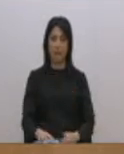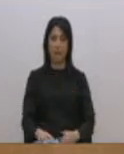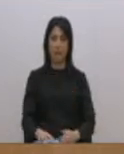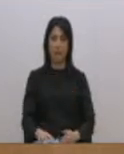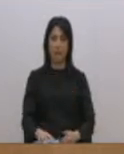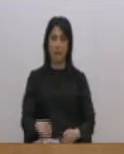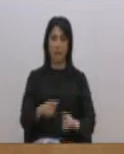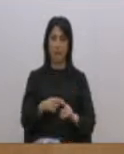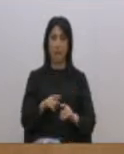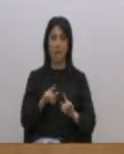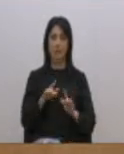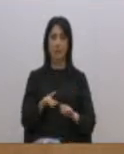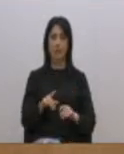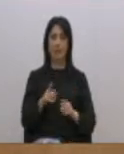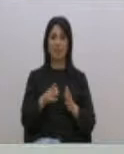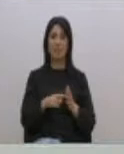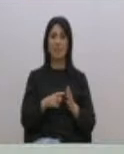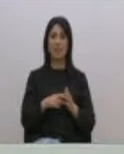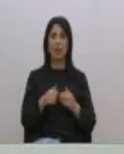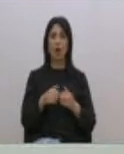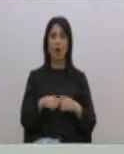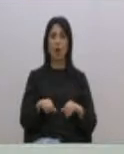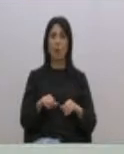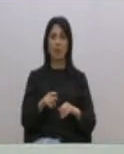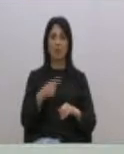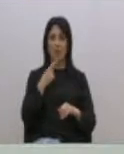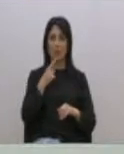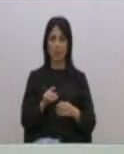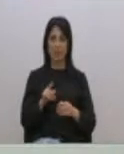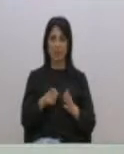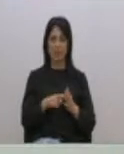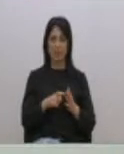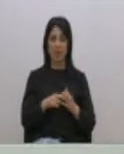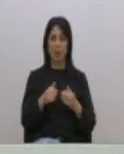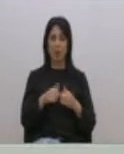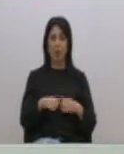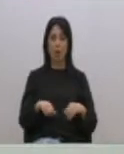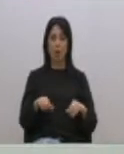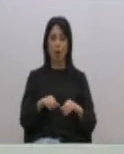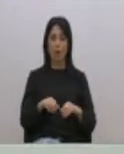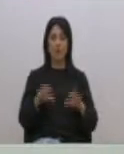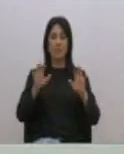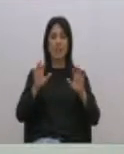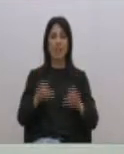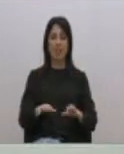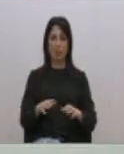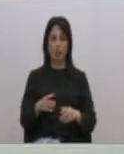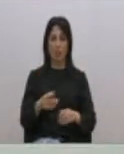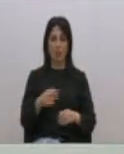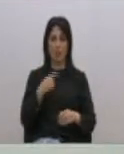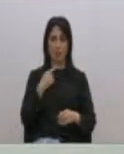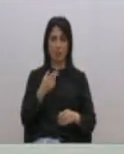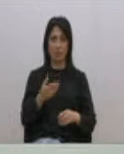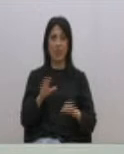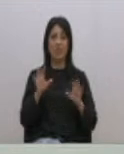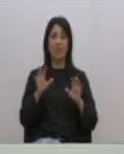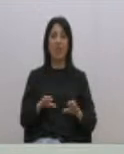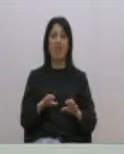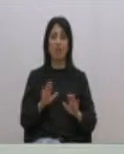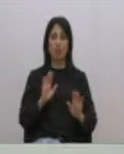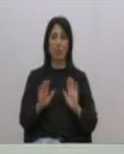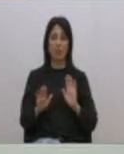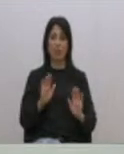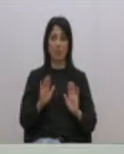se tak rașe să ne. Ac sagamu ze vei comisia ze arari sau bari, ze vei comisia ze tamž domare ze arari. Tamž domare